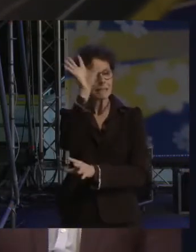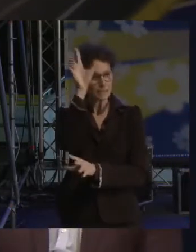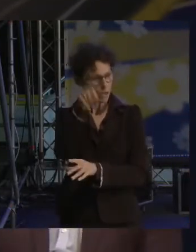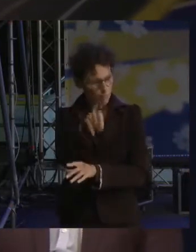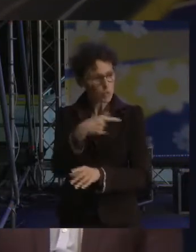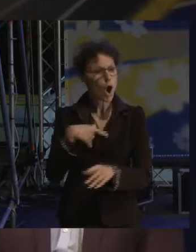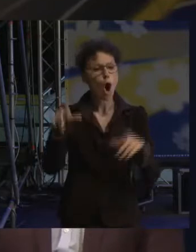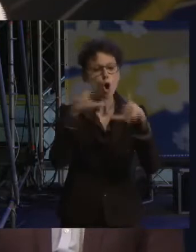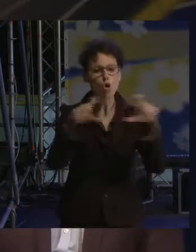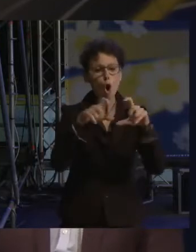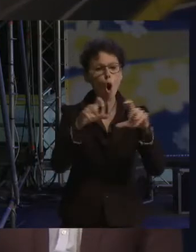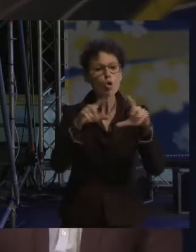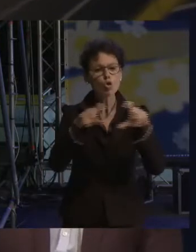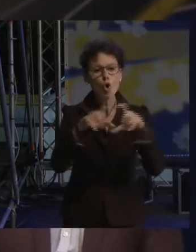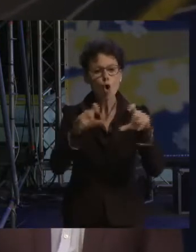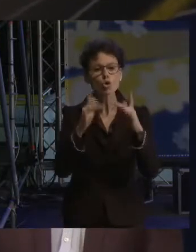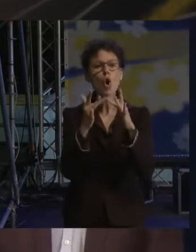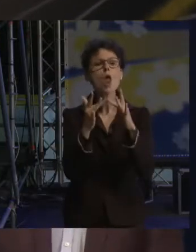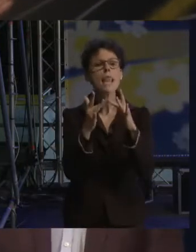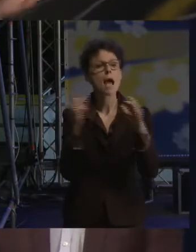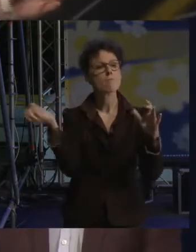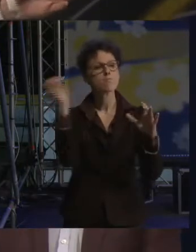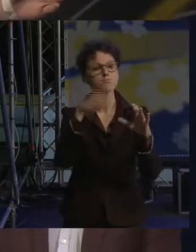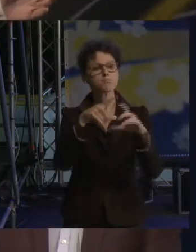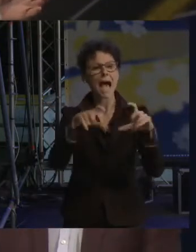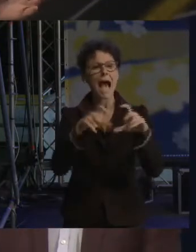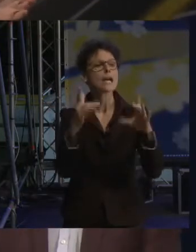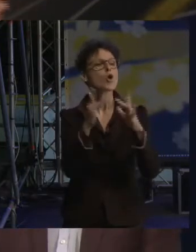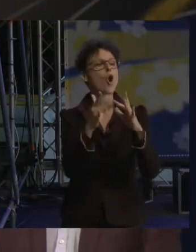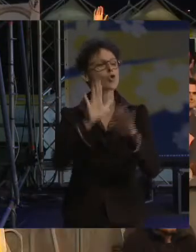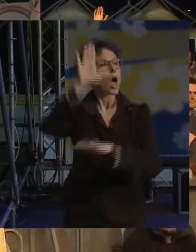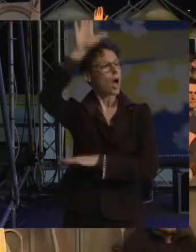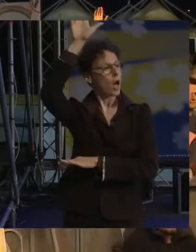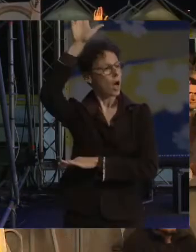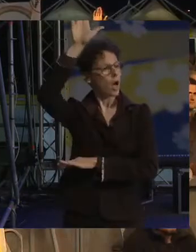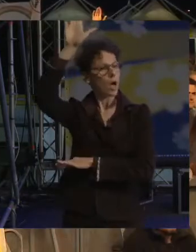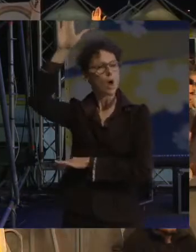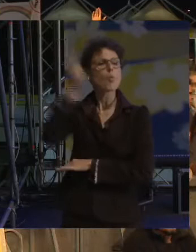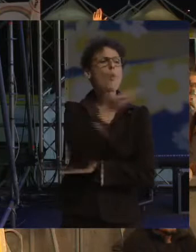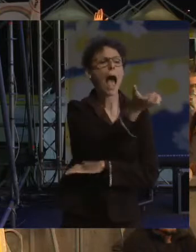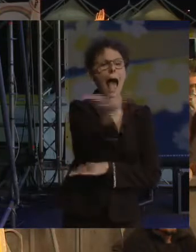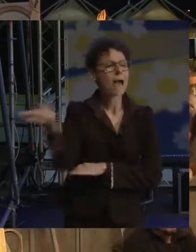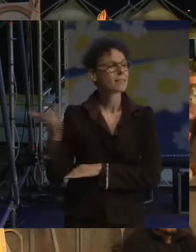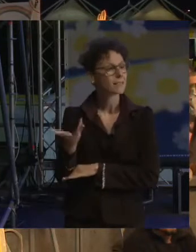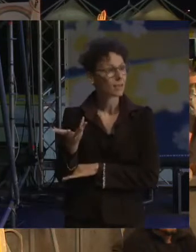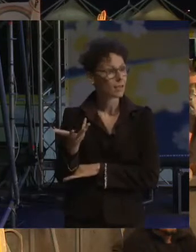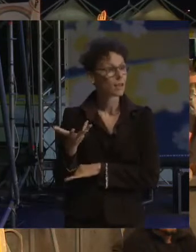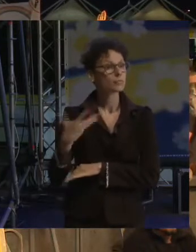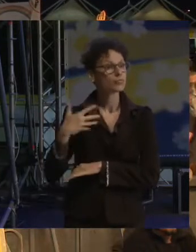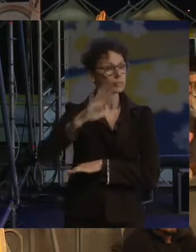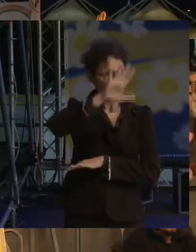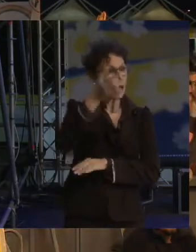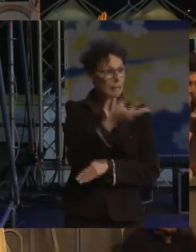conto in banca online state la mano quanti di voi è incredibile vero vuol dire che quelli sono